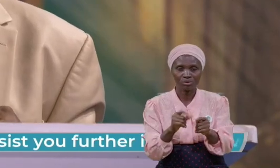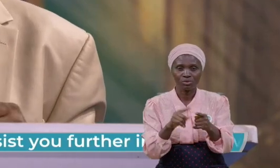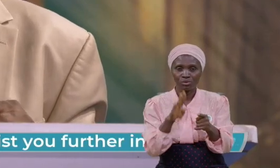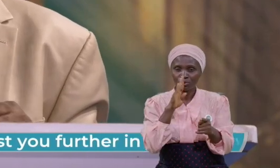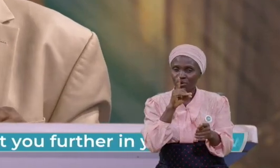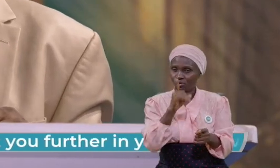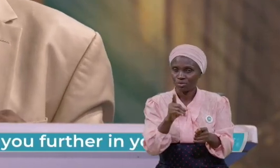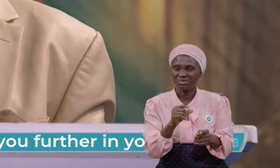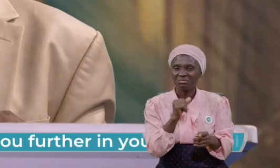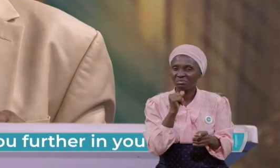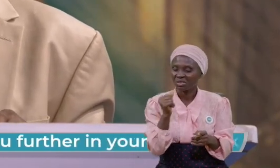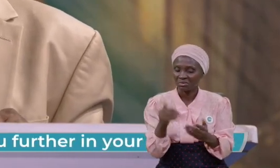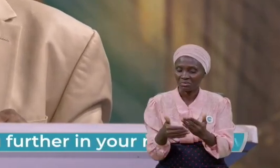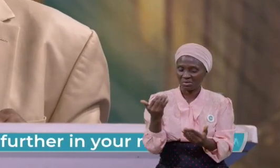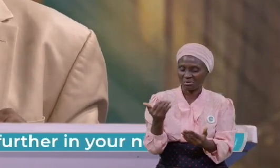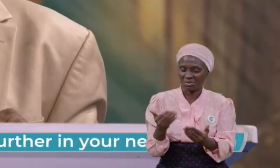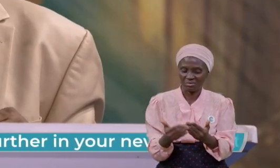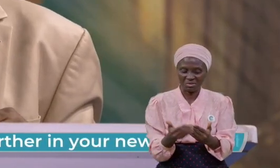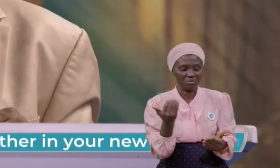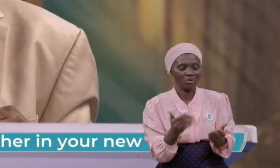Servant le Seigneur de tout votre cœur.